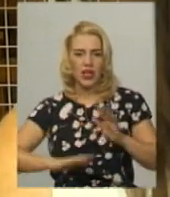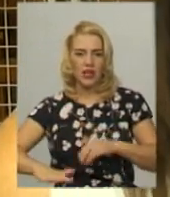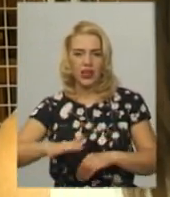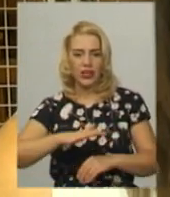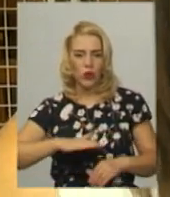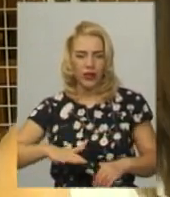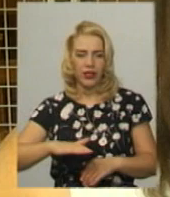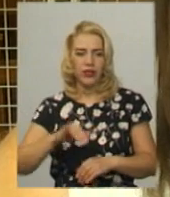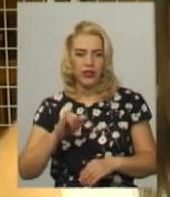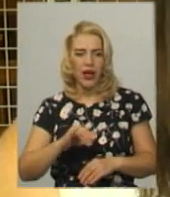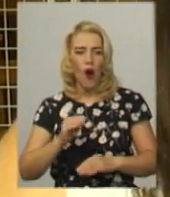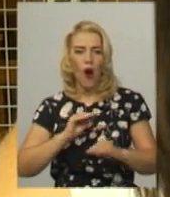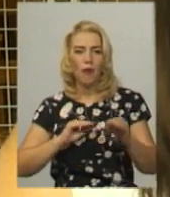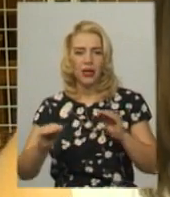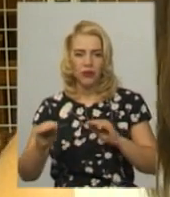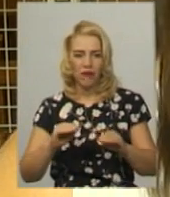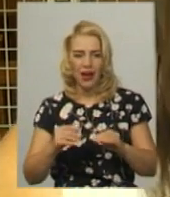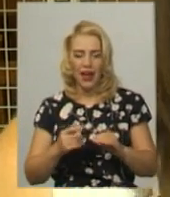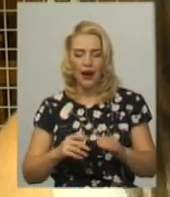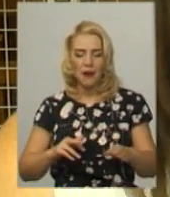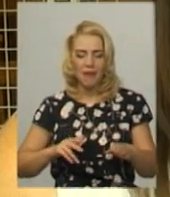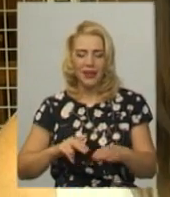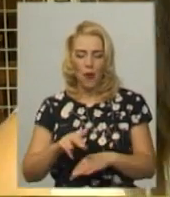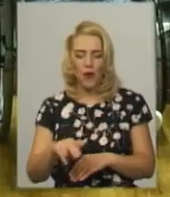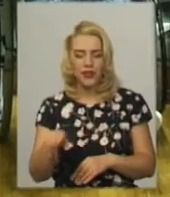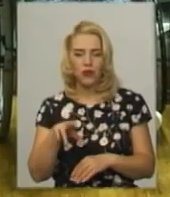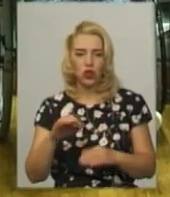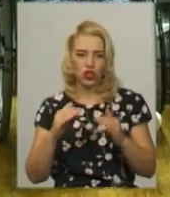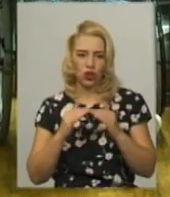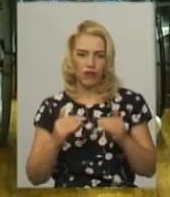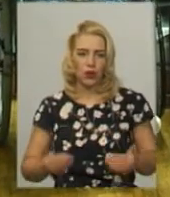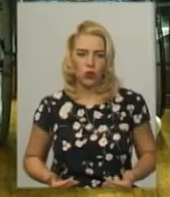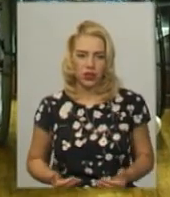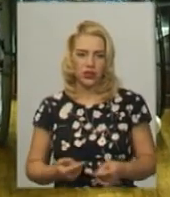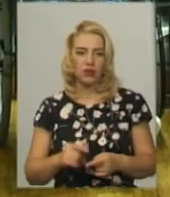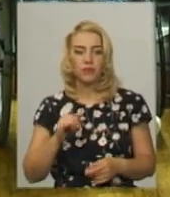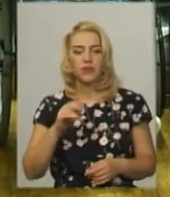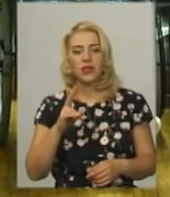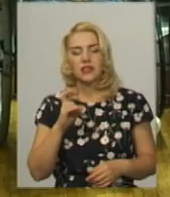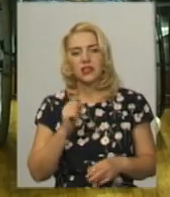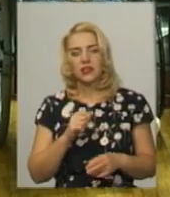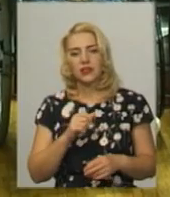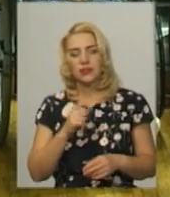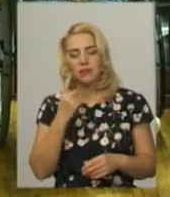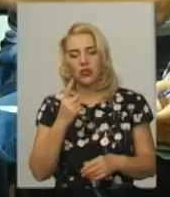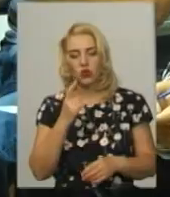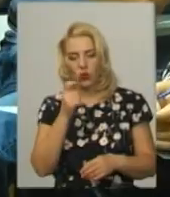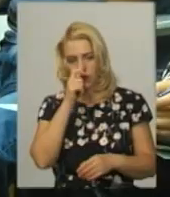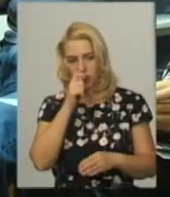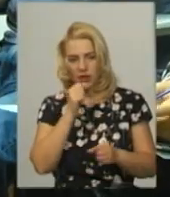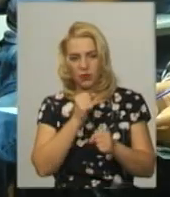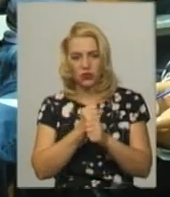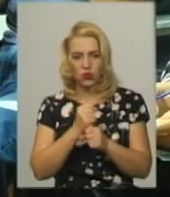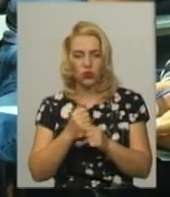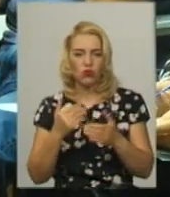і облаштування підходів до житлових будинків. За словами Ірини Дунаєвської, з 1 квітня діють нові державні